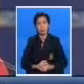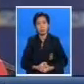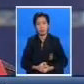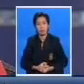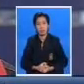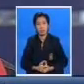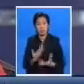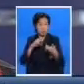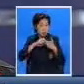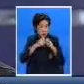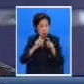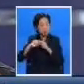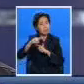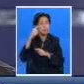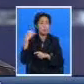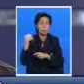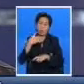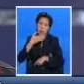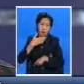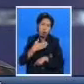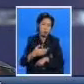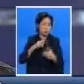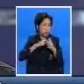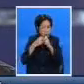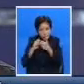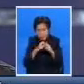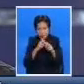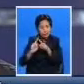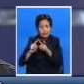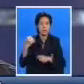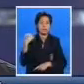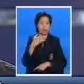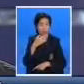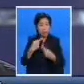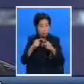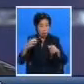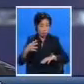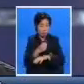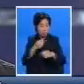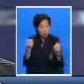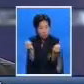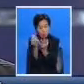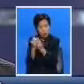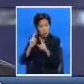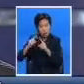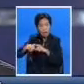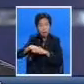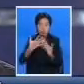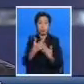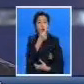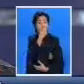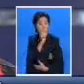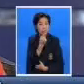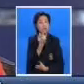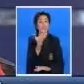คือปัญหามันจะต้องมีตลอดเวลาแต่ผมก็ยอมรับนะครับว่าไอ้ความขัดแย้งทางการเมืองเนี่ยก็ถือว่าอย่างไข้หวัดเนี่ยบางครั้งเนี่ย